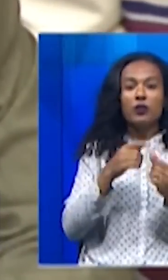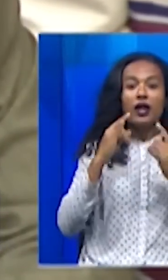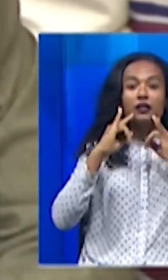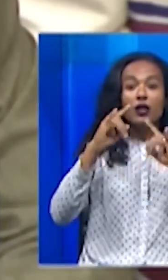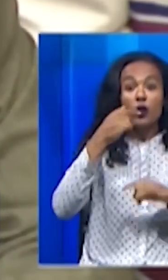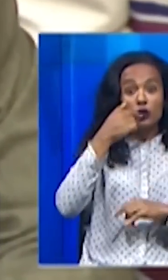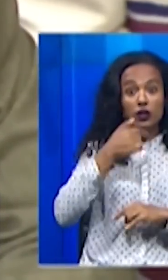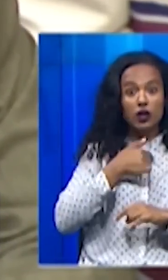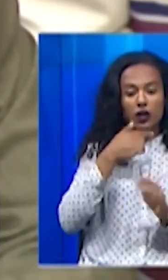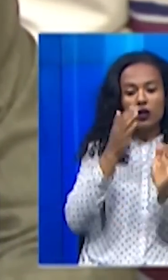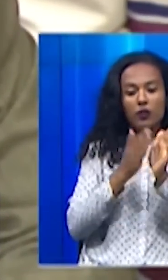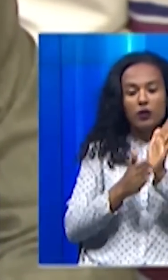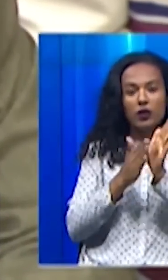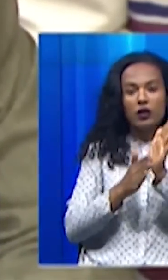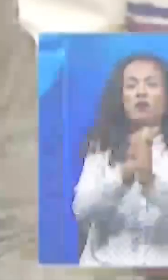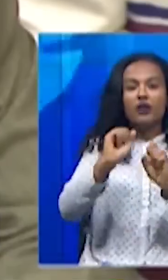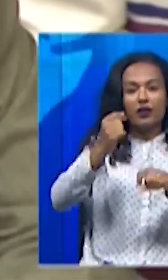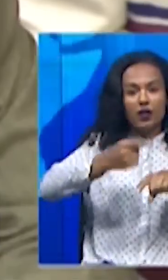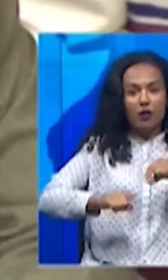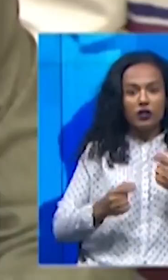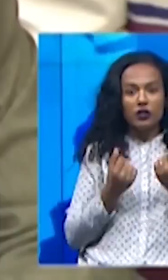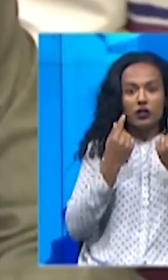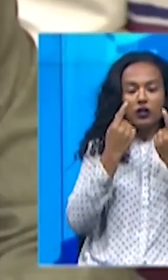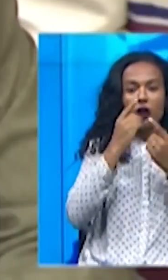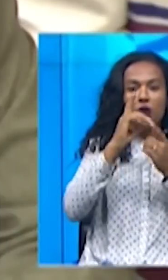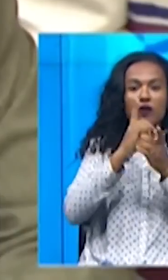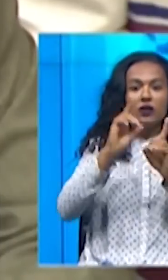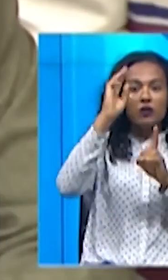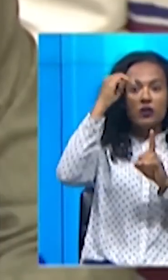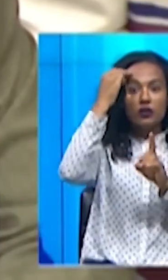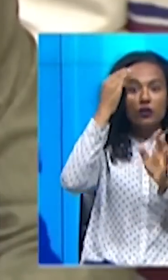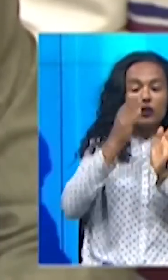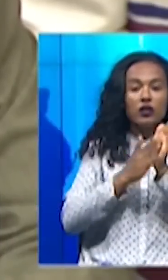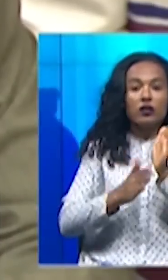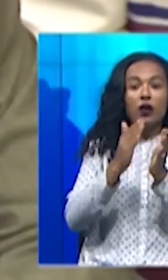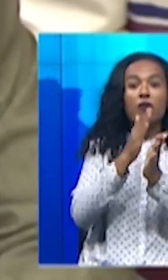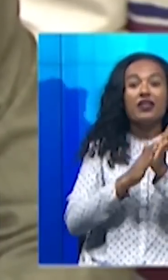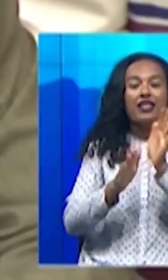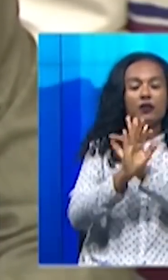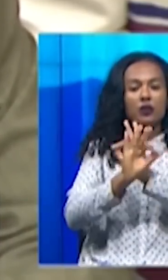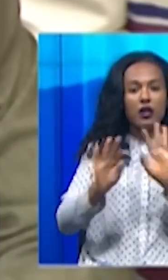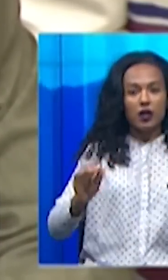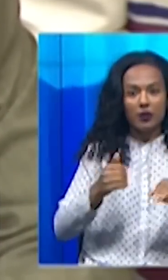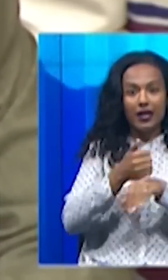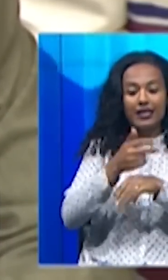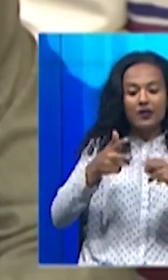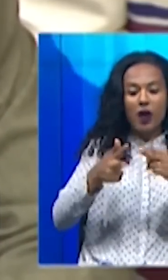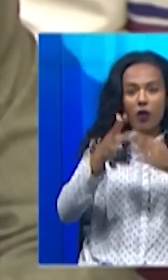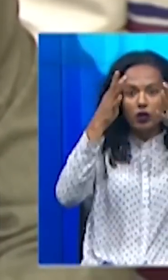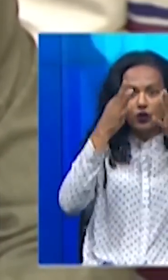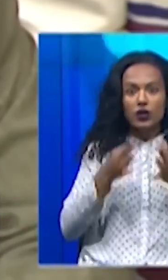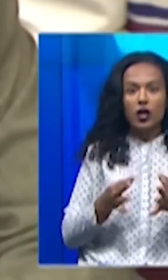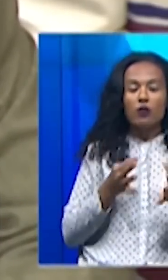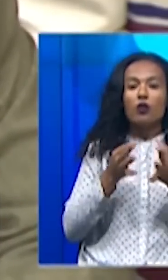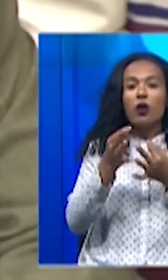ሲነግረን በምህረት ነው የተፈቱት ያለ ሲሆን በፍትህ ሚኒስትሩ በኩል ይቅርታም ምህረትም አይደለም የክስ ማቋረጥ ውሳኔ ነው ብሎ ማብራሪያ